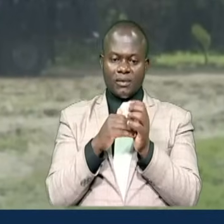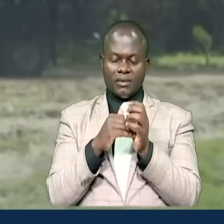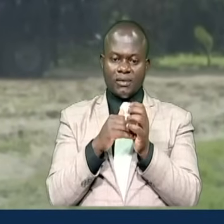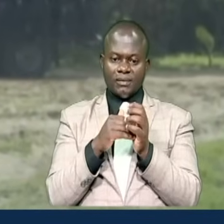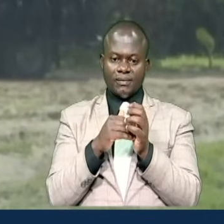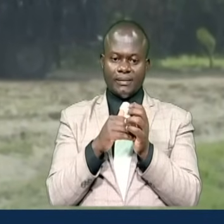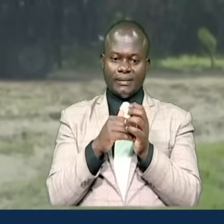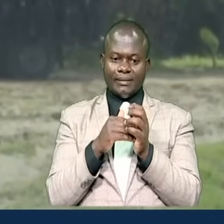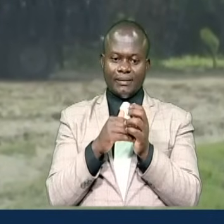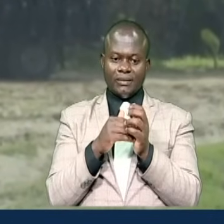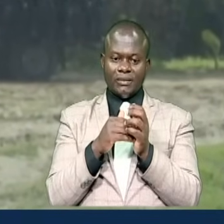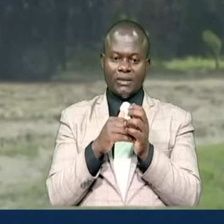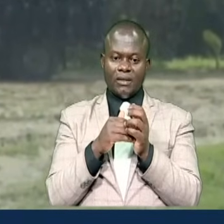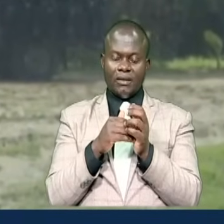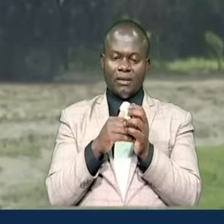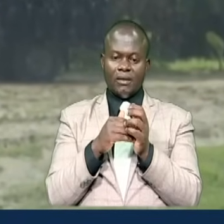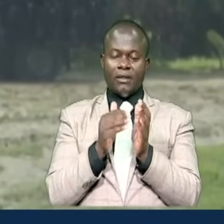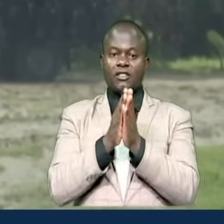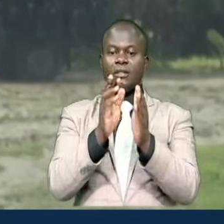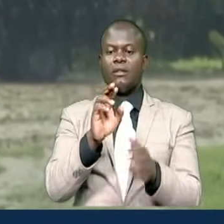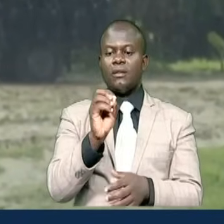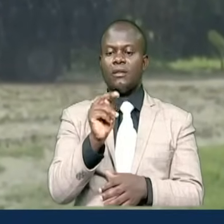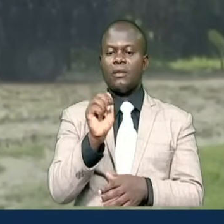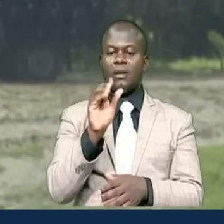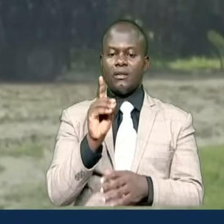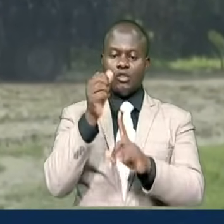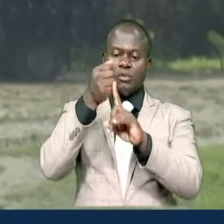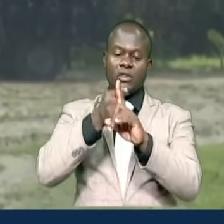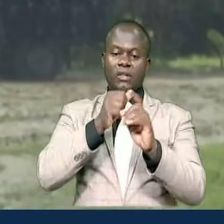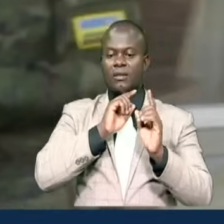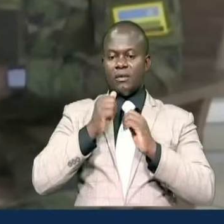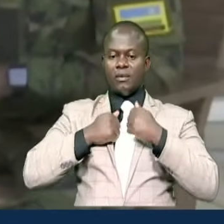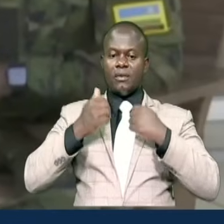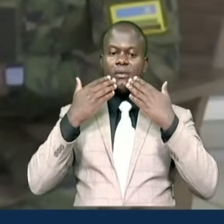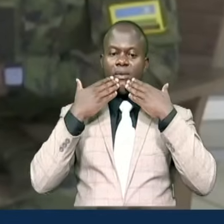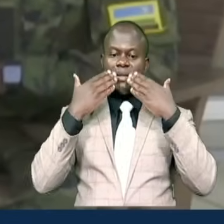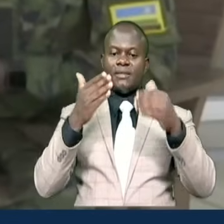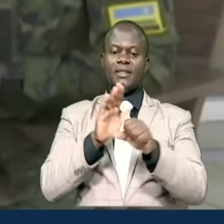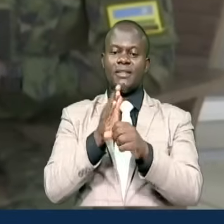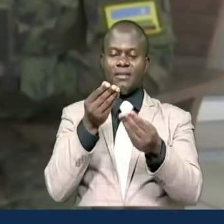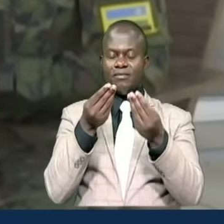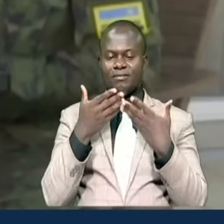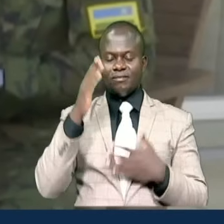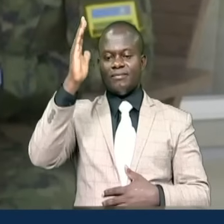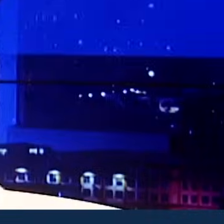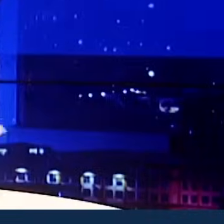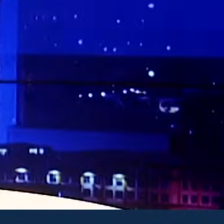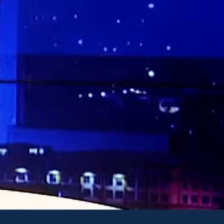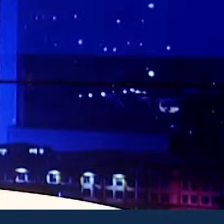kwiyubaka. Brigadier General Ronald Wivanga, umuvugizi w'ingabo z'u Rwanda, tubashimire cyane ku kiganiro muduhaye. Murakoze